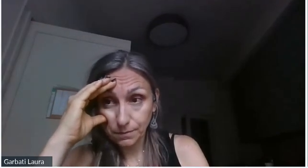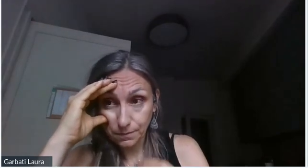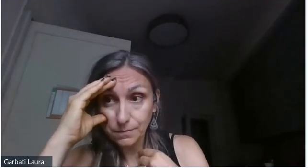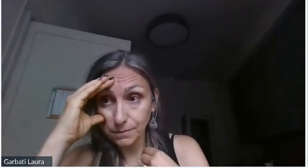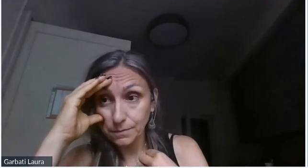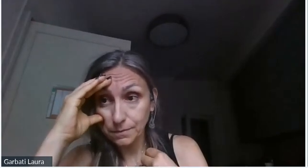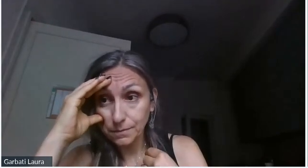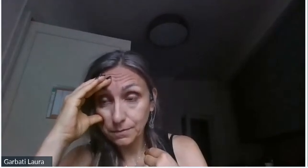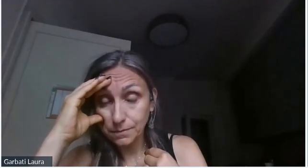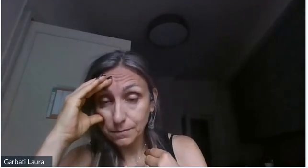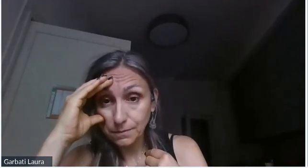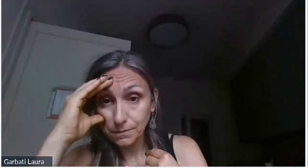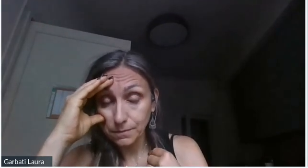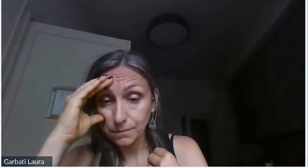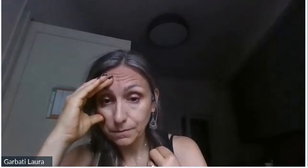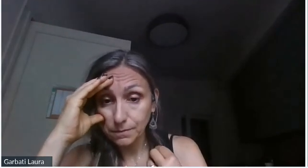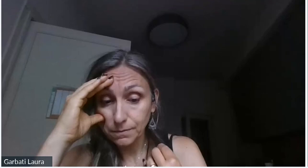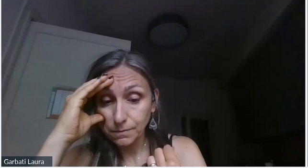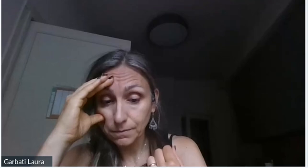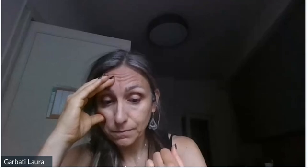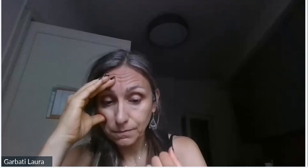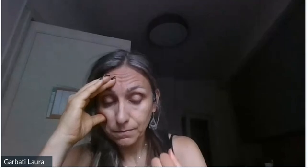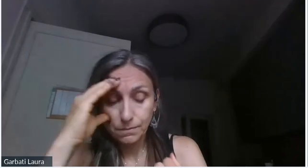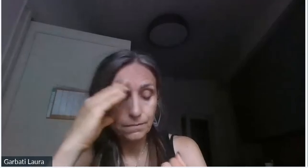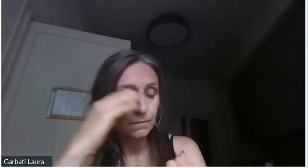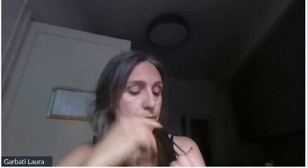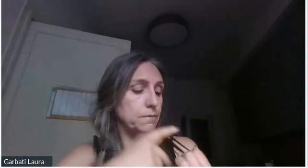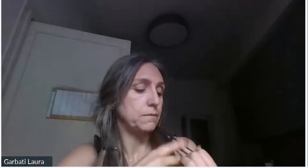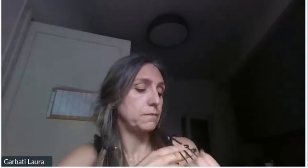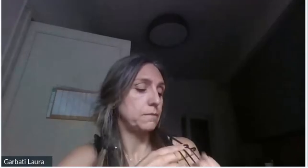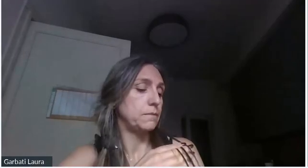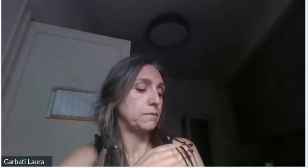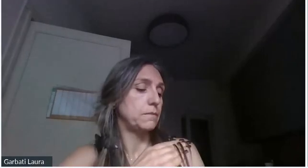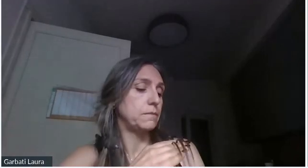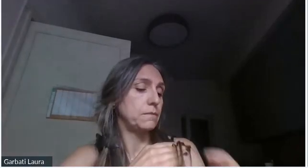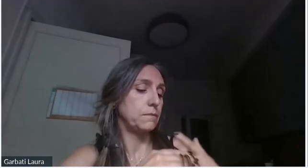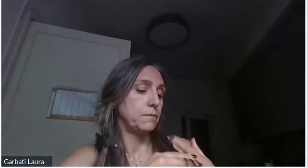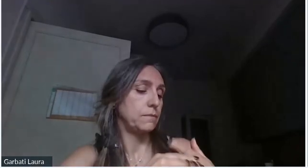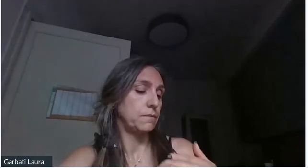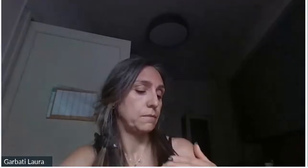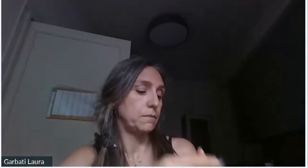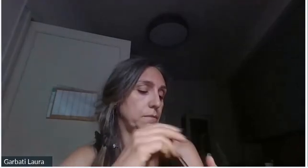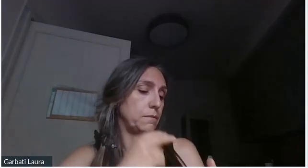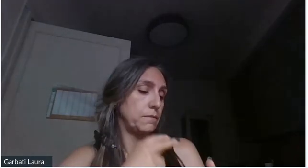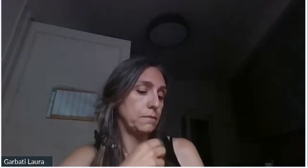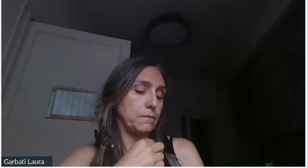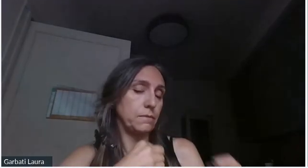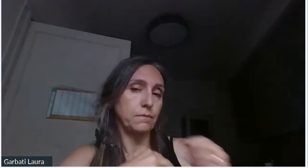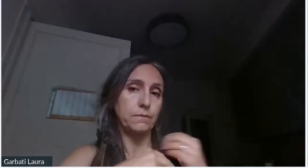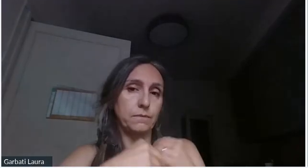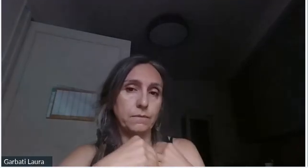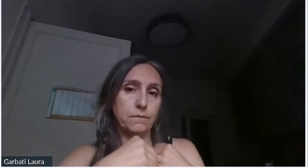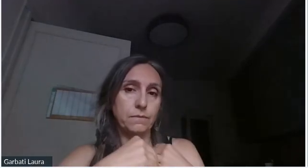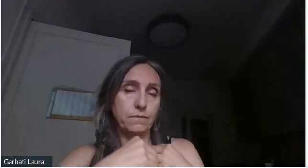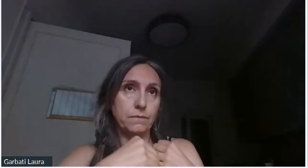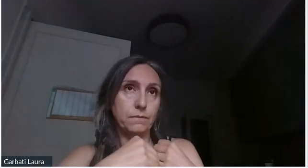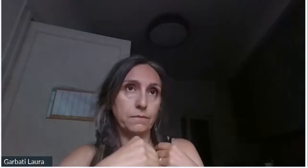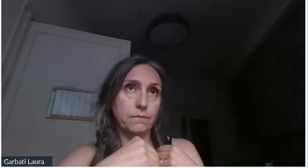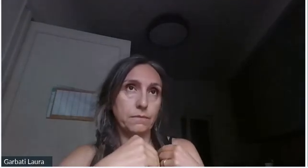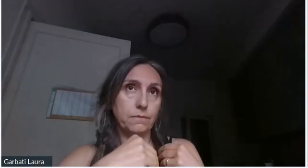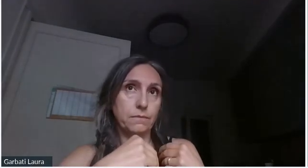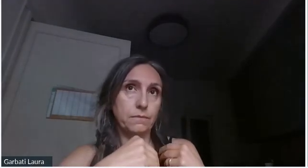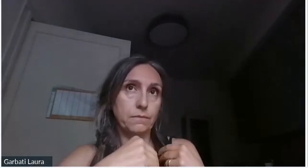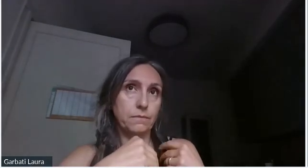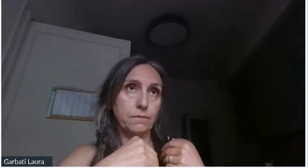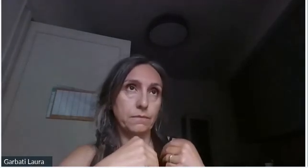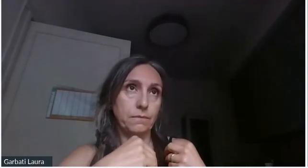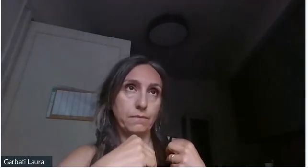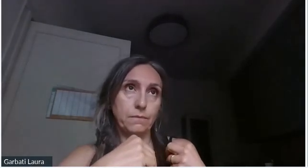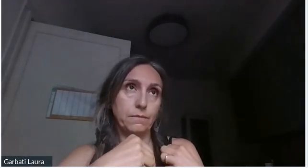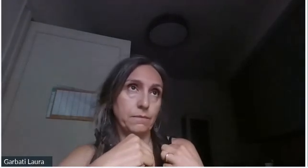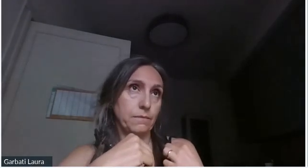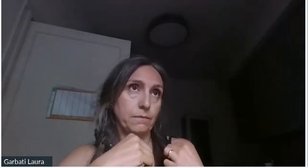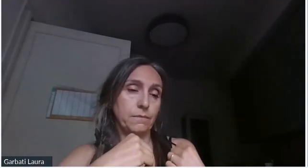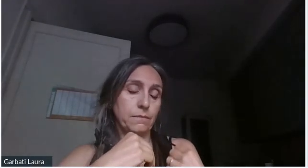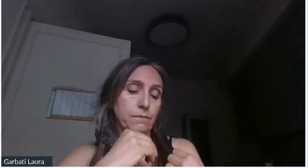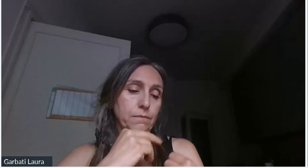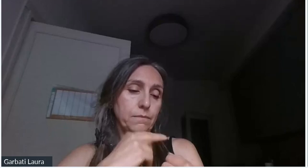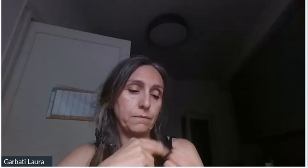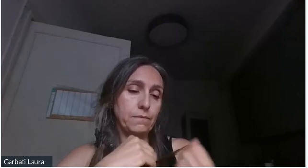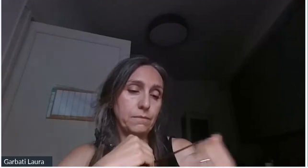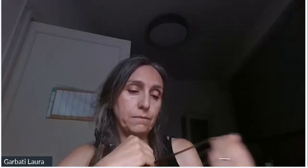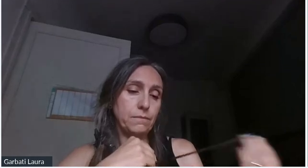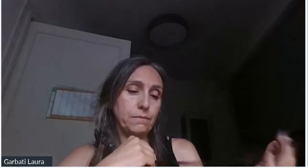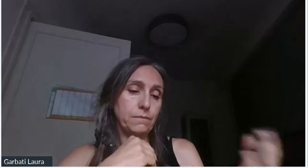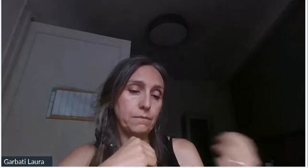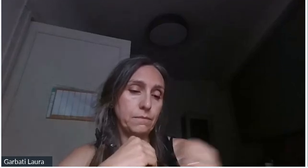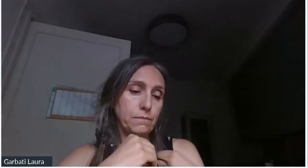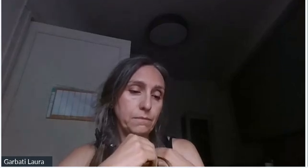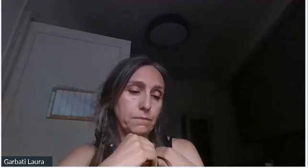ripubblico. Allora dicono: vabbè, però questo è un ambiente di gentiluomini. Se tu lo compri, come dire, non puoi fare il bastardo e